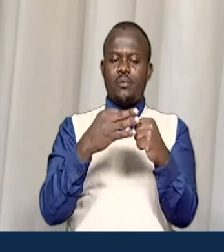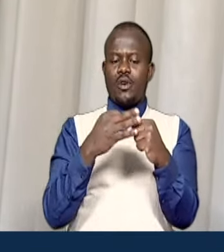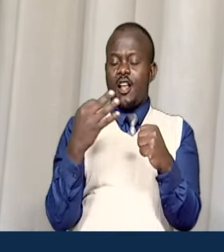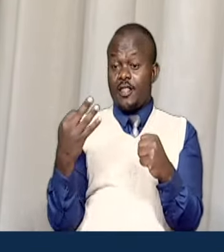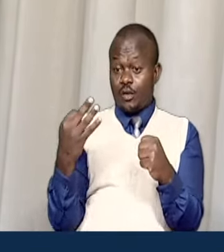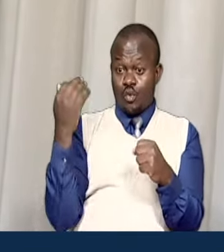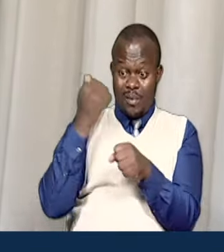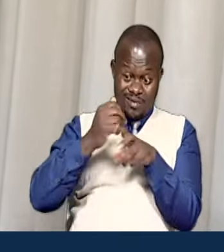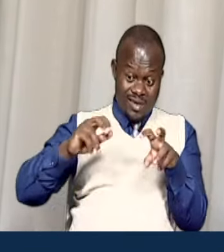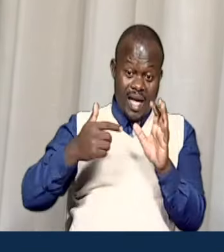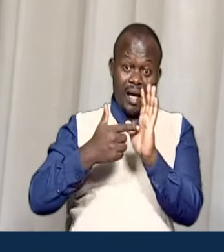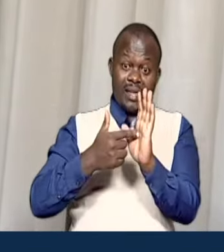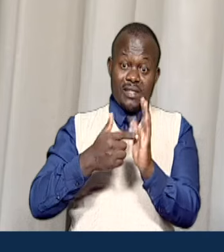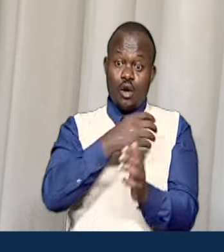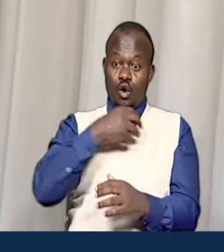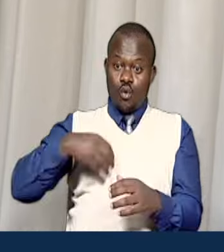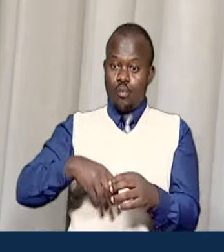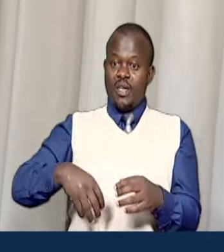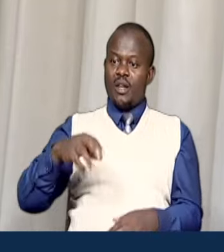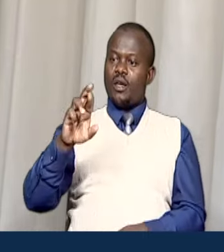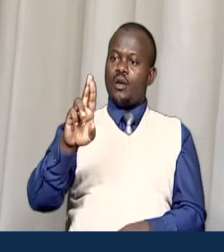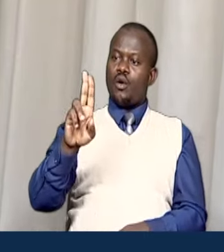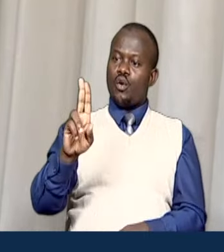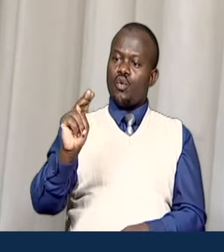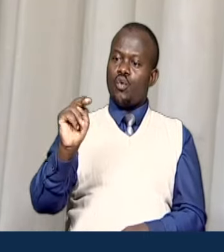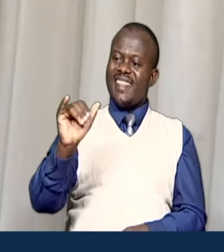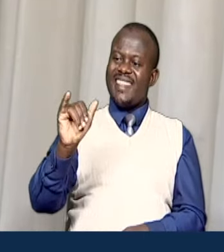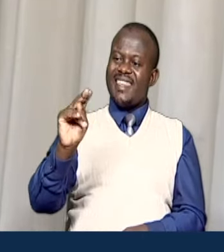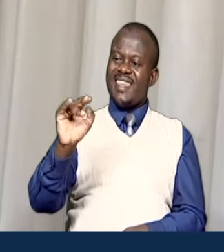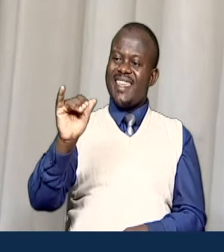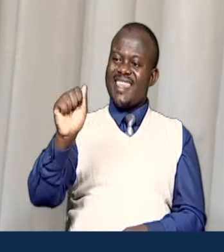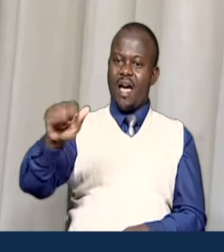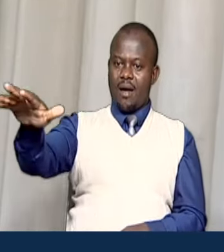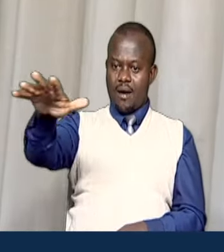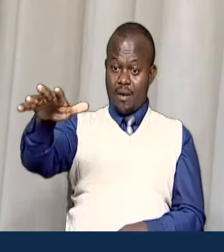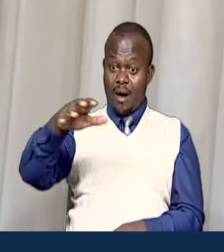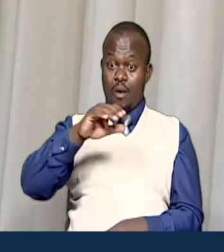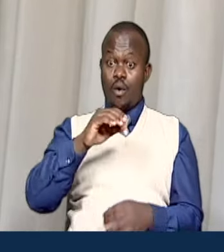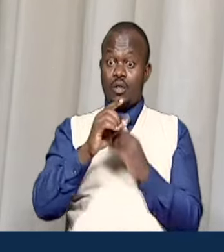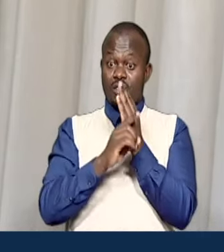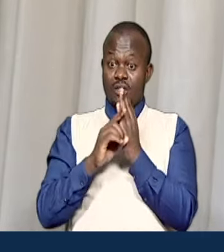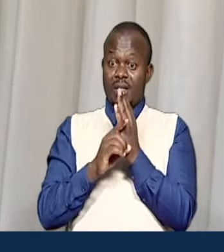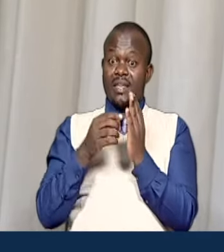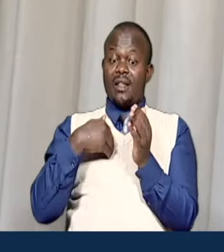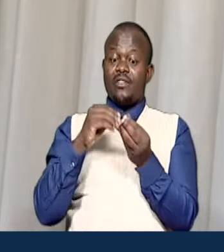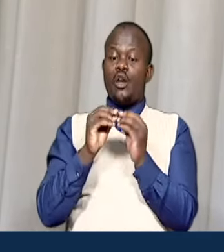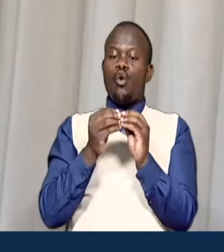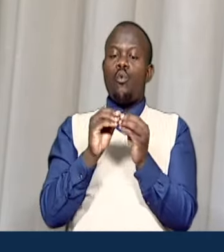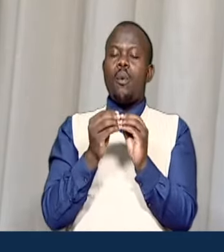ko Komine Runyinya iri hirya hano muri aka karere ka Huye yari ifite umubare w'Abatutsi bagera